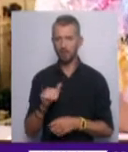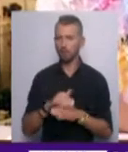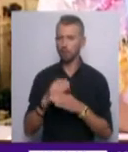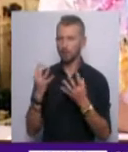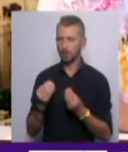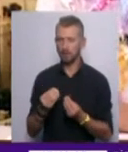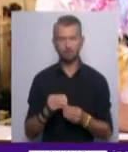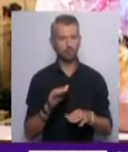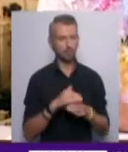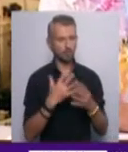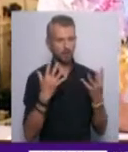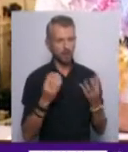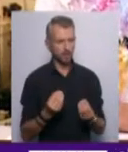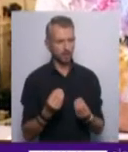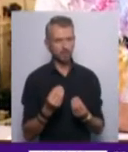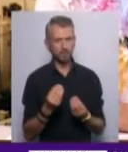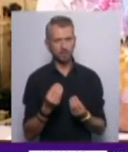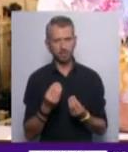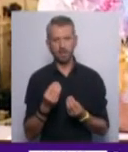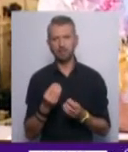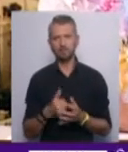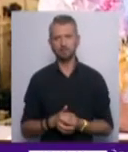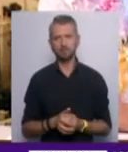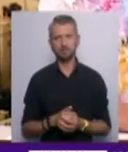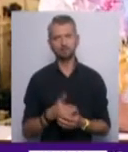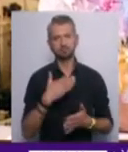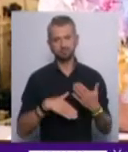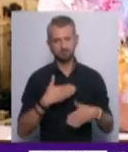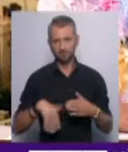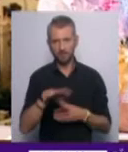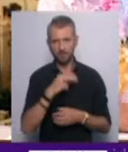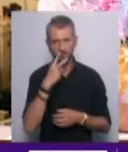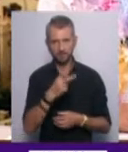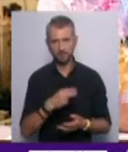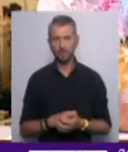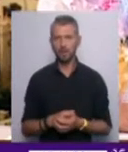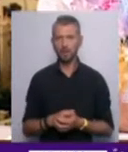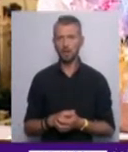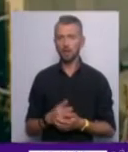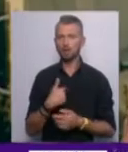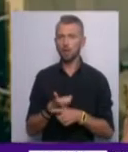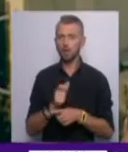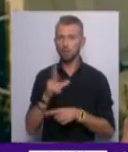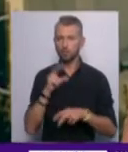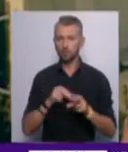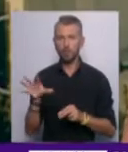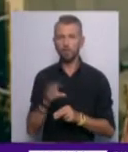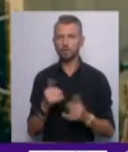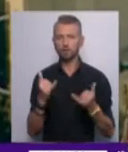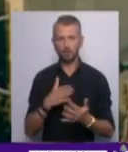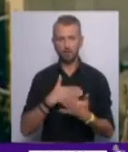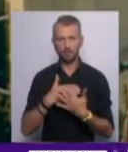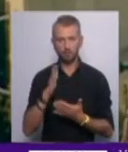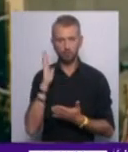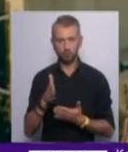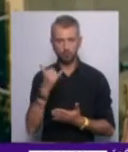день вам, пані Альона, і всім нашим киянам, хто долучився. Так, я дуже сподіваюся, що сьогодні активно долучаться всі наші глядачі до розмови.